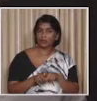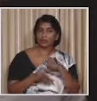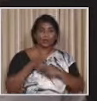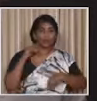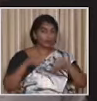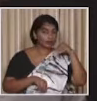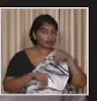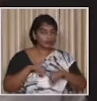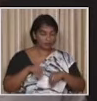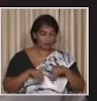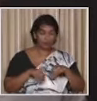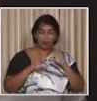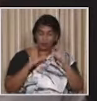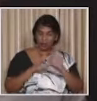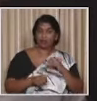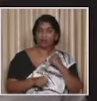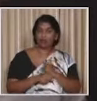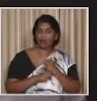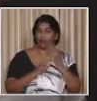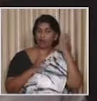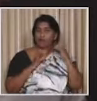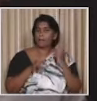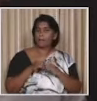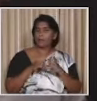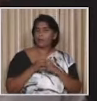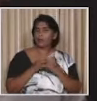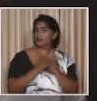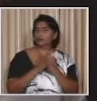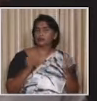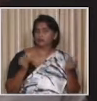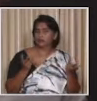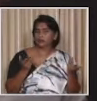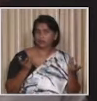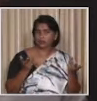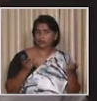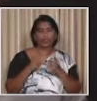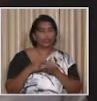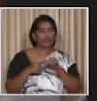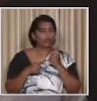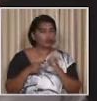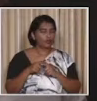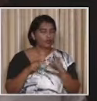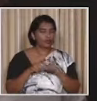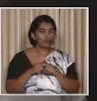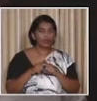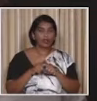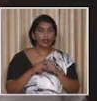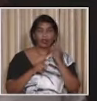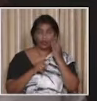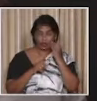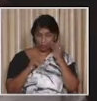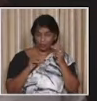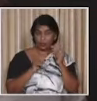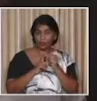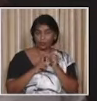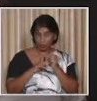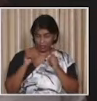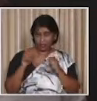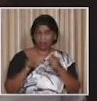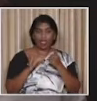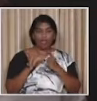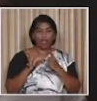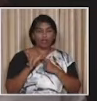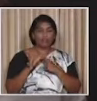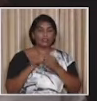ජනවරමක් සහිත ආණ්ඩු කොහොමද ලෝකේ ප්‍රශ්න විසඳලා තිබෙන්නේ? උදාහරණයකට ගත්තාම පුටින් මහත්මයා 1999 අගෝස්තු